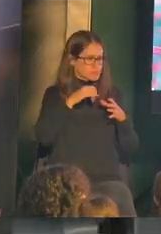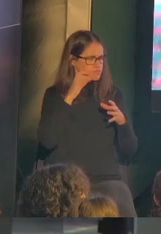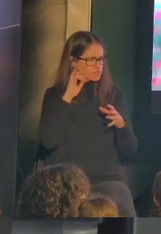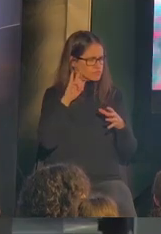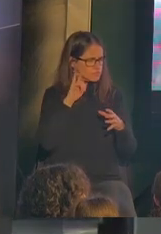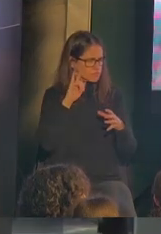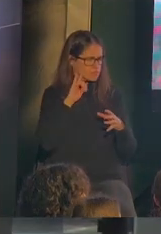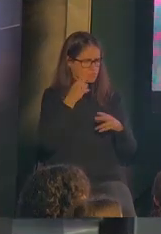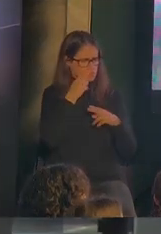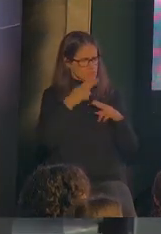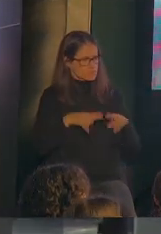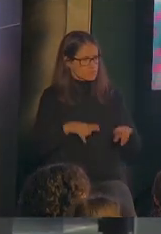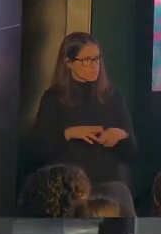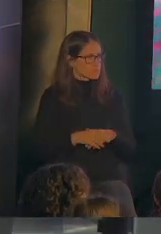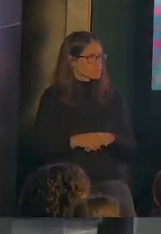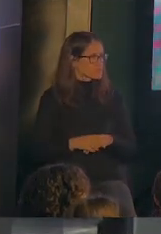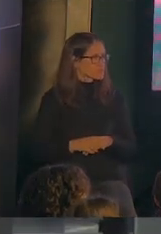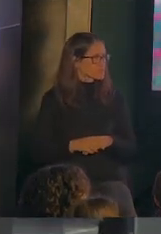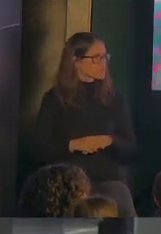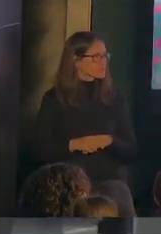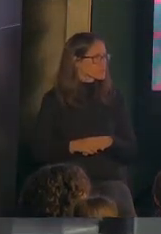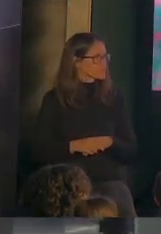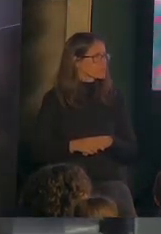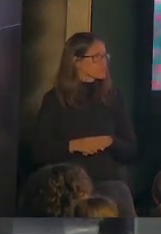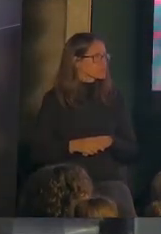sé què té això.